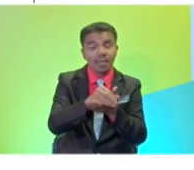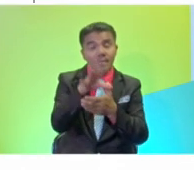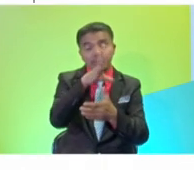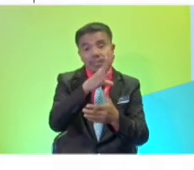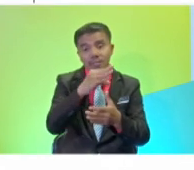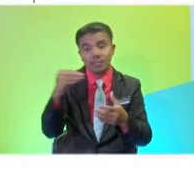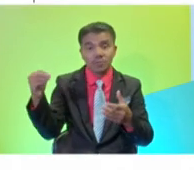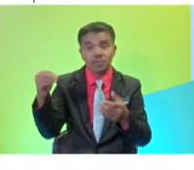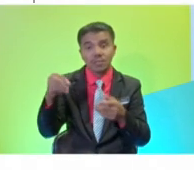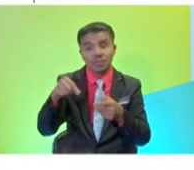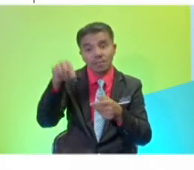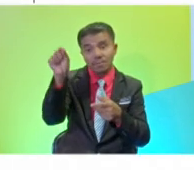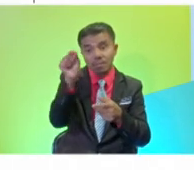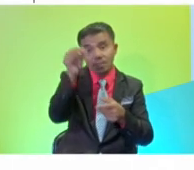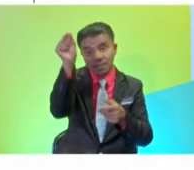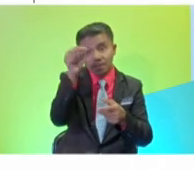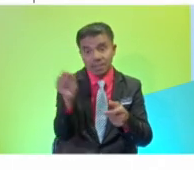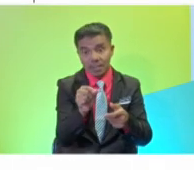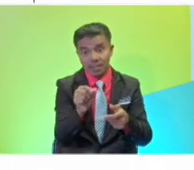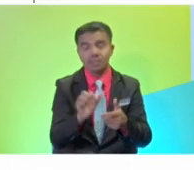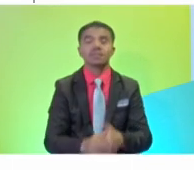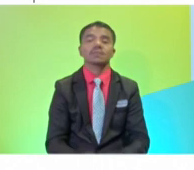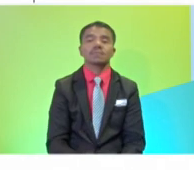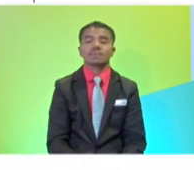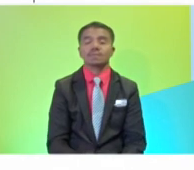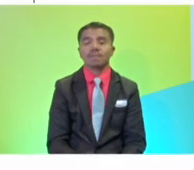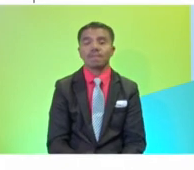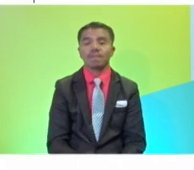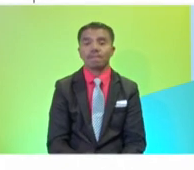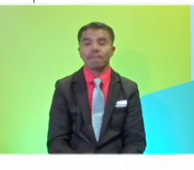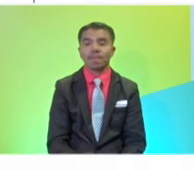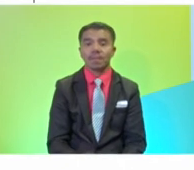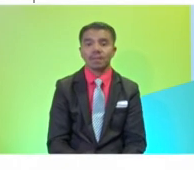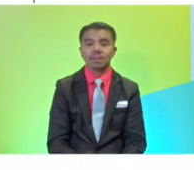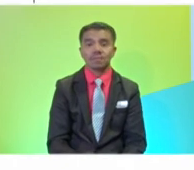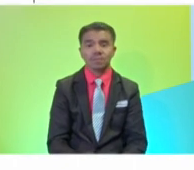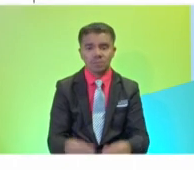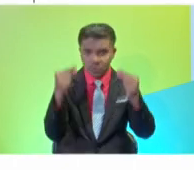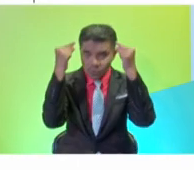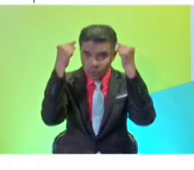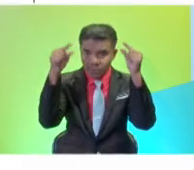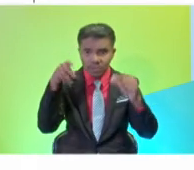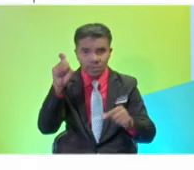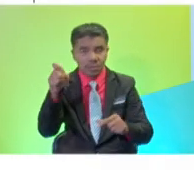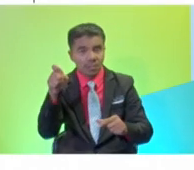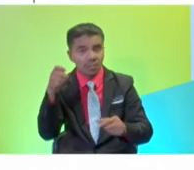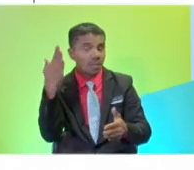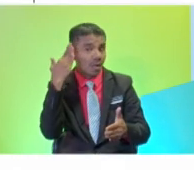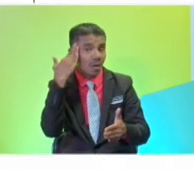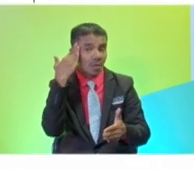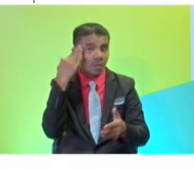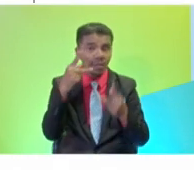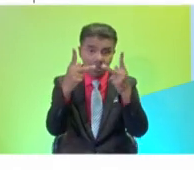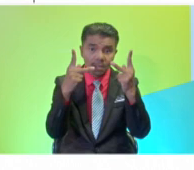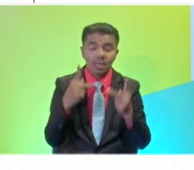Aan dia bukan maharatul qiraah tu maharatul kalam okey tu beza dia kemudian guru kena pastikan ada kaedah pentaksiran Iman apa kaedah